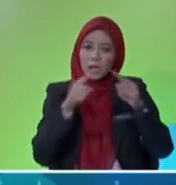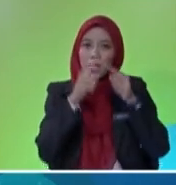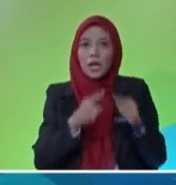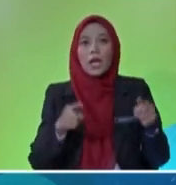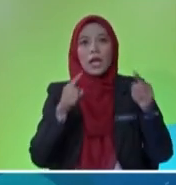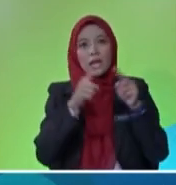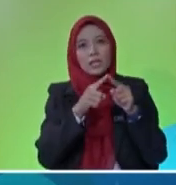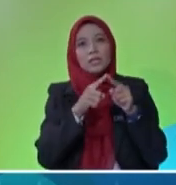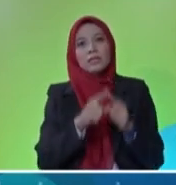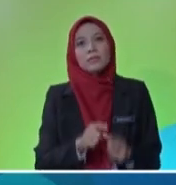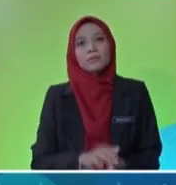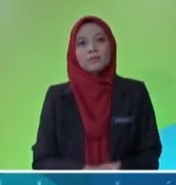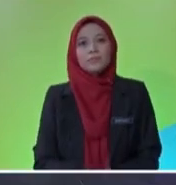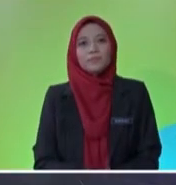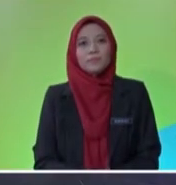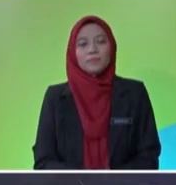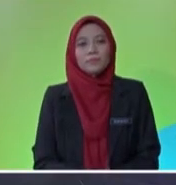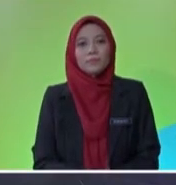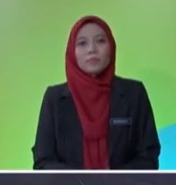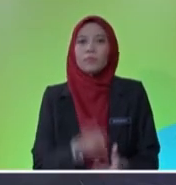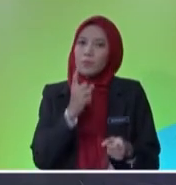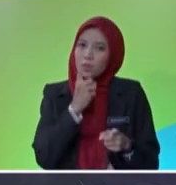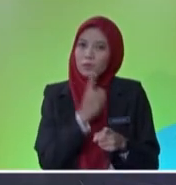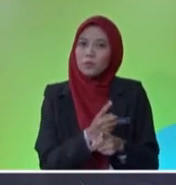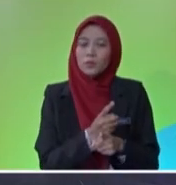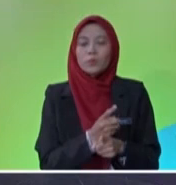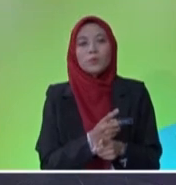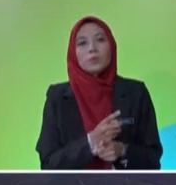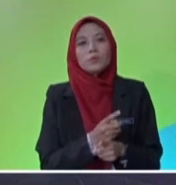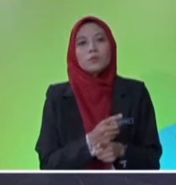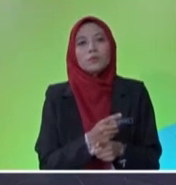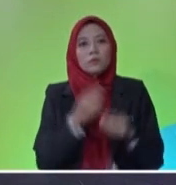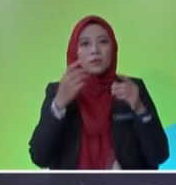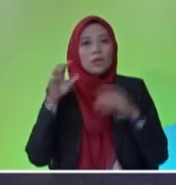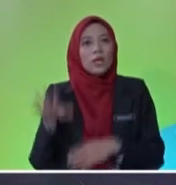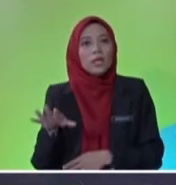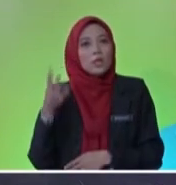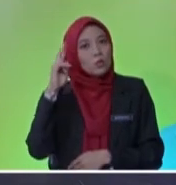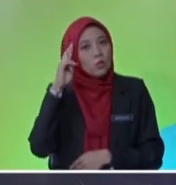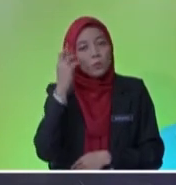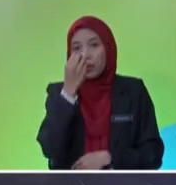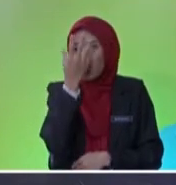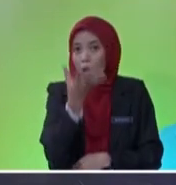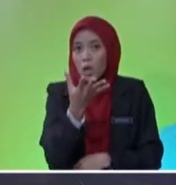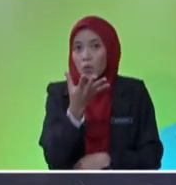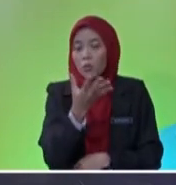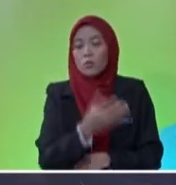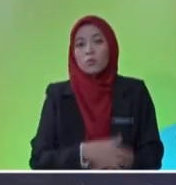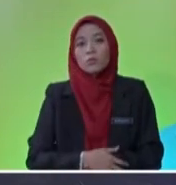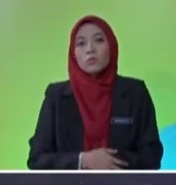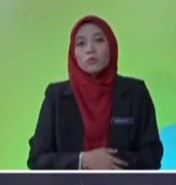Paddle Pop cepat sekali dekat tadi adik bilang tadi oke ke dikenakan